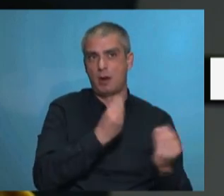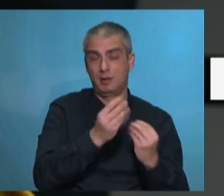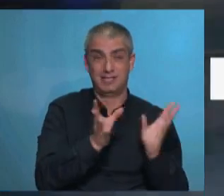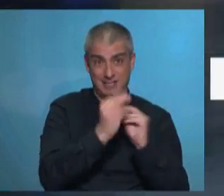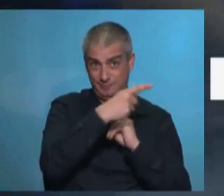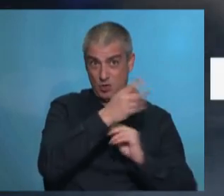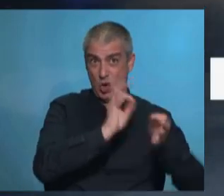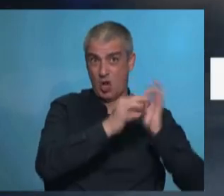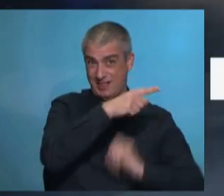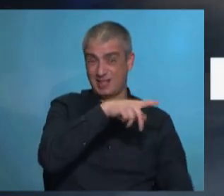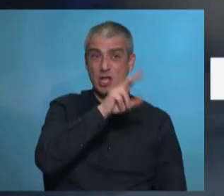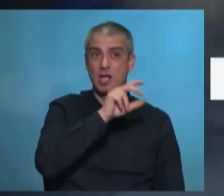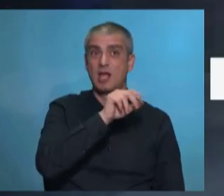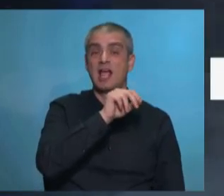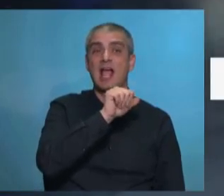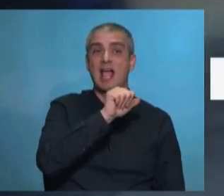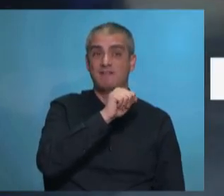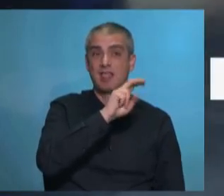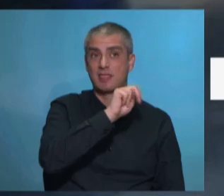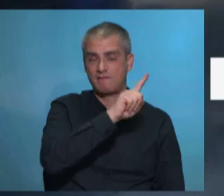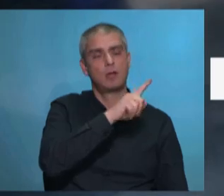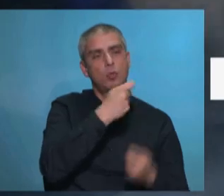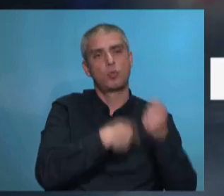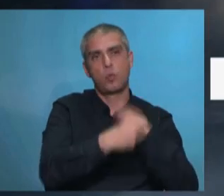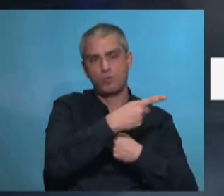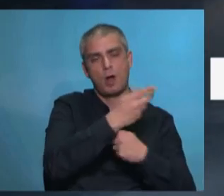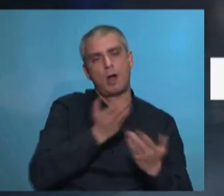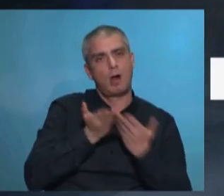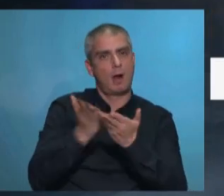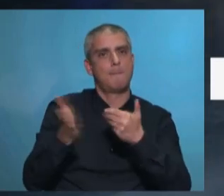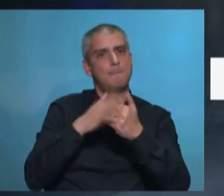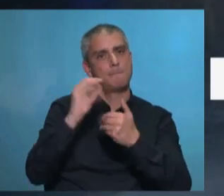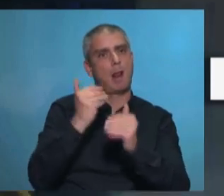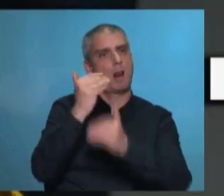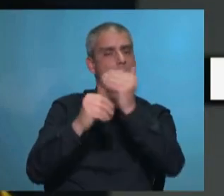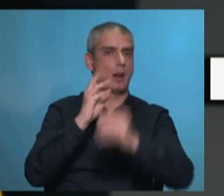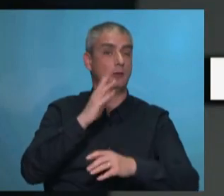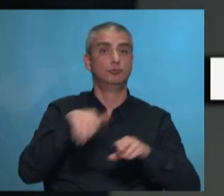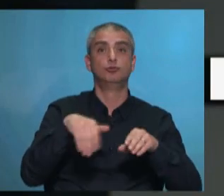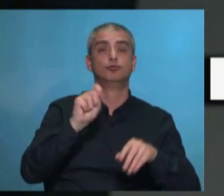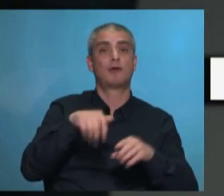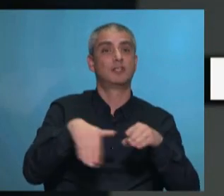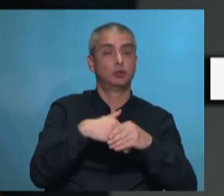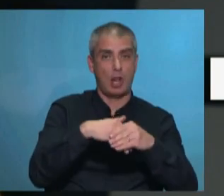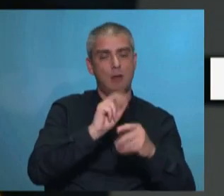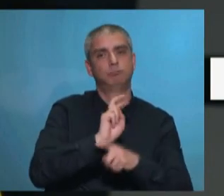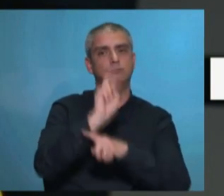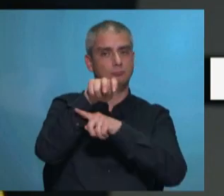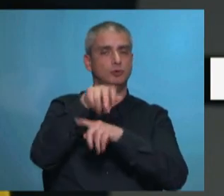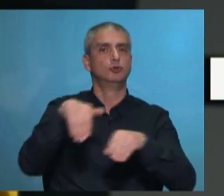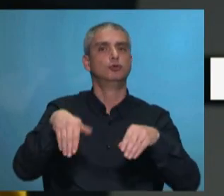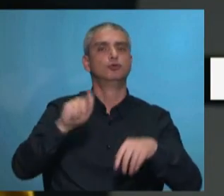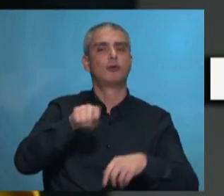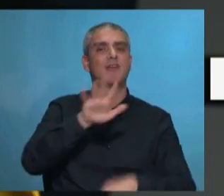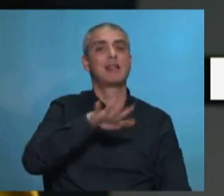עם עורך הדין נווה, בתמורה לכך שהוא יפעל לקידום של בעלה, משופט שלום כיום לשופט מחוזי.